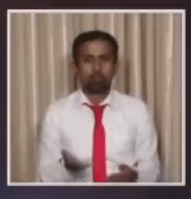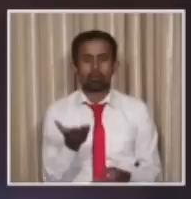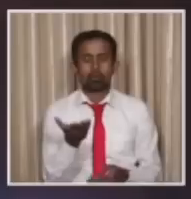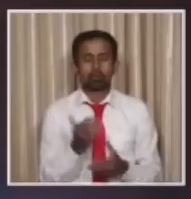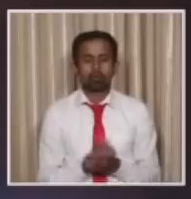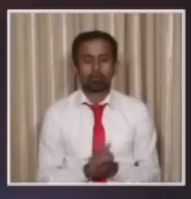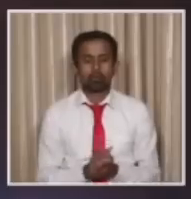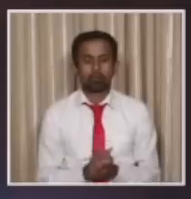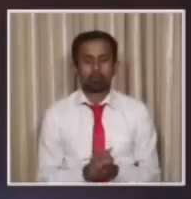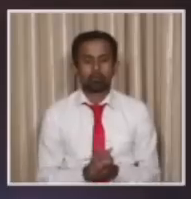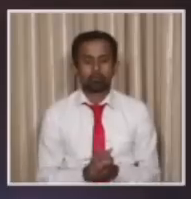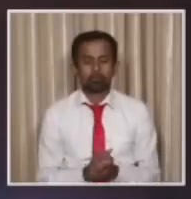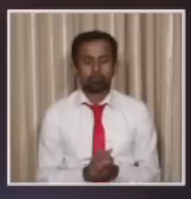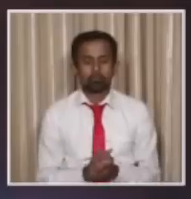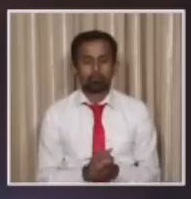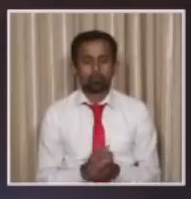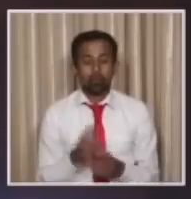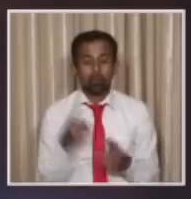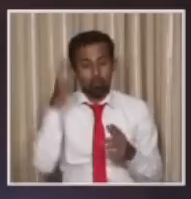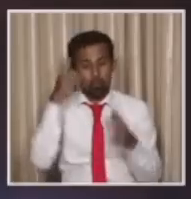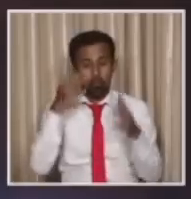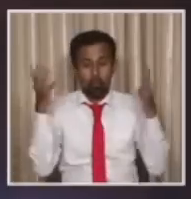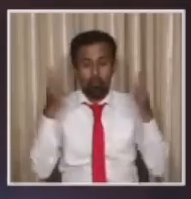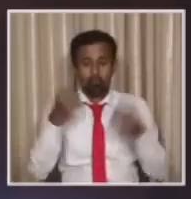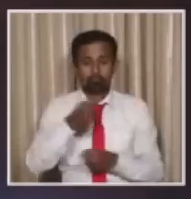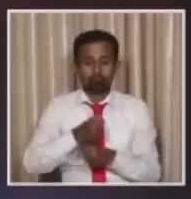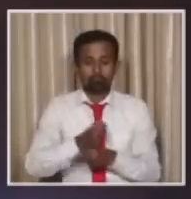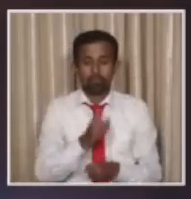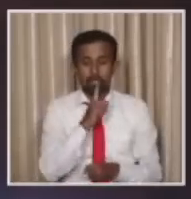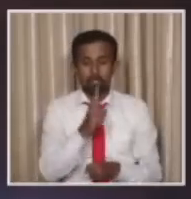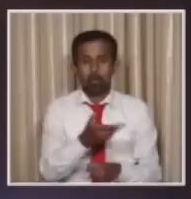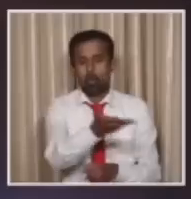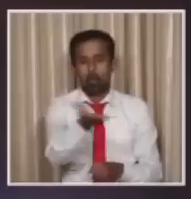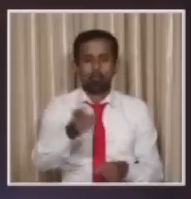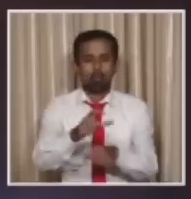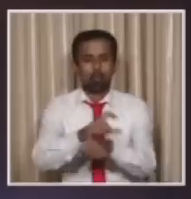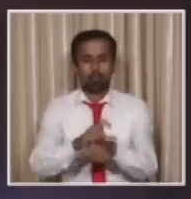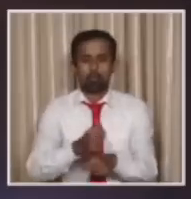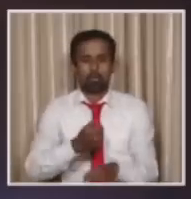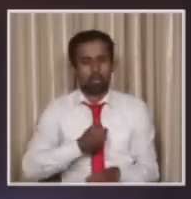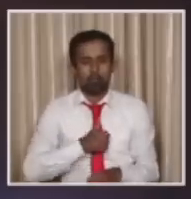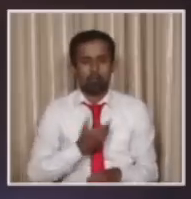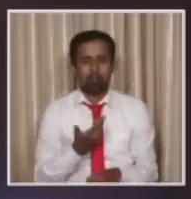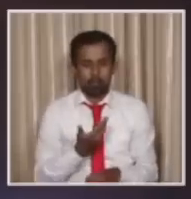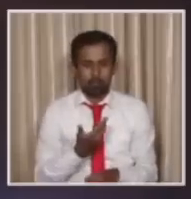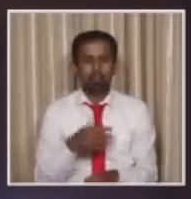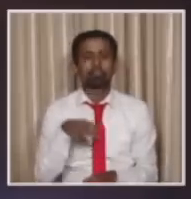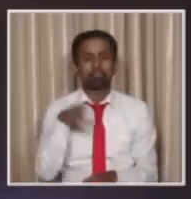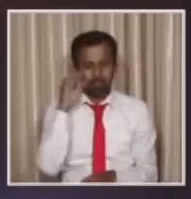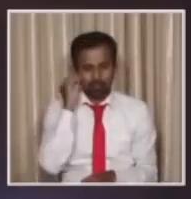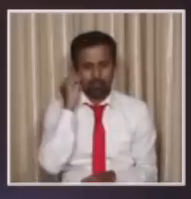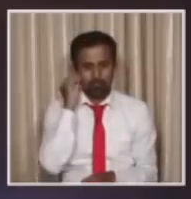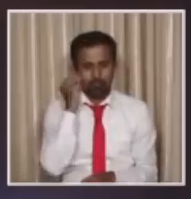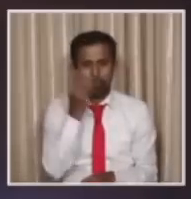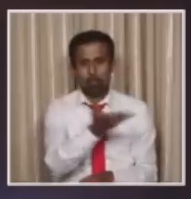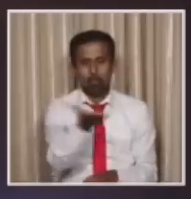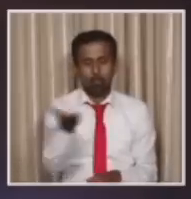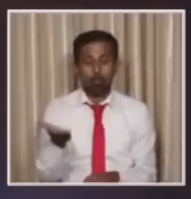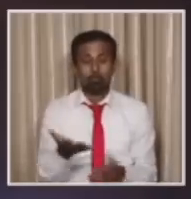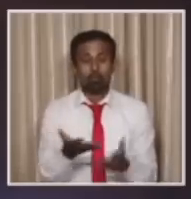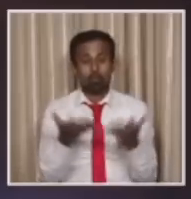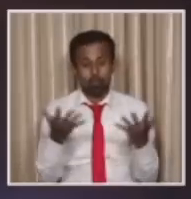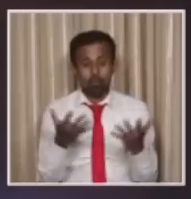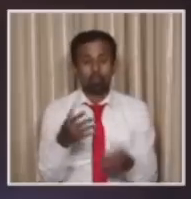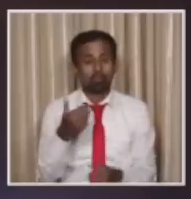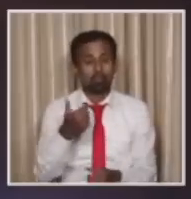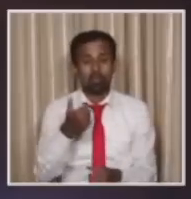අපරාධයන්නේ. ඒ නිසා මේ උද්දච්ච ආණ්ඩුවට කියන්න කැමති ඕගොල්ලන්ට කොමිෂන් ඇලර්ජික් කියලා අපිට තේරෙනවා. හරිද? ඕගොල්ලන්ට ගොඩක් දේවල්